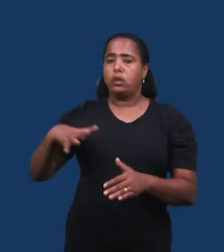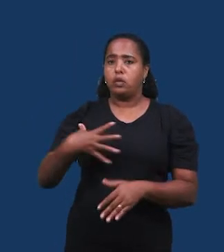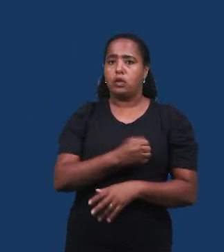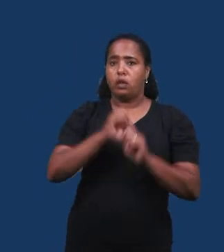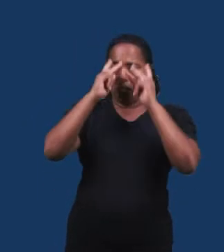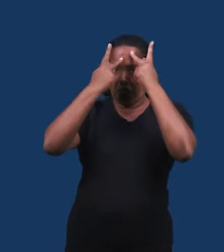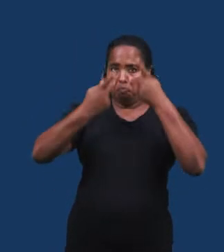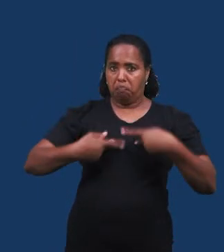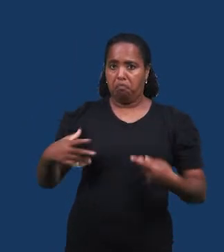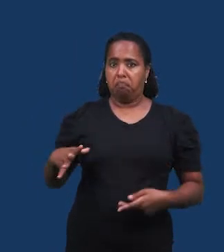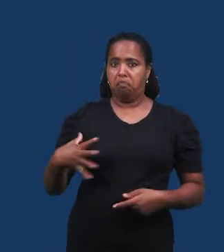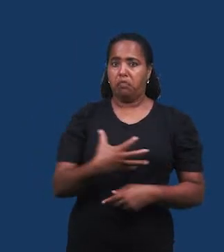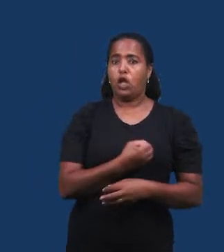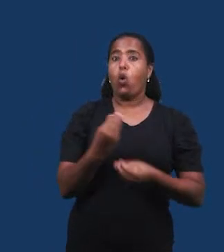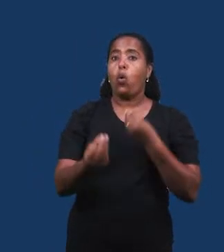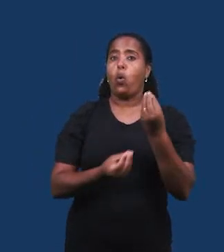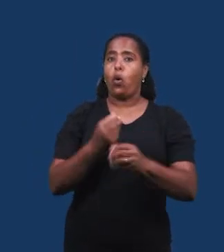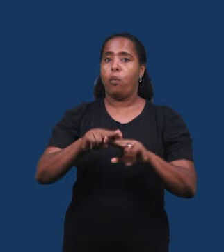a réalisé le projet complet.